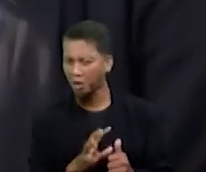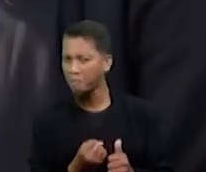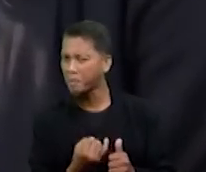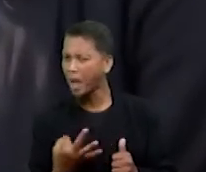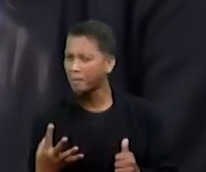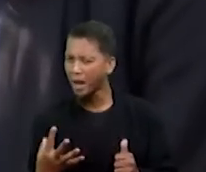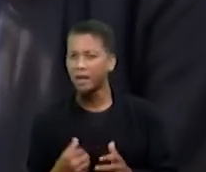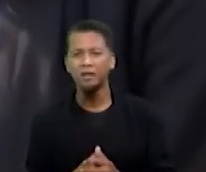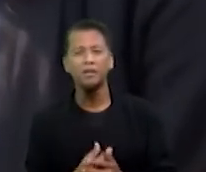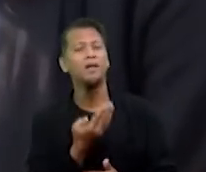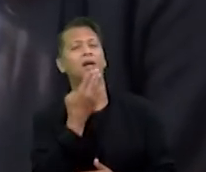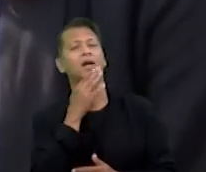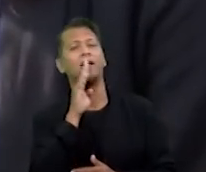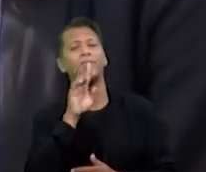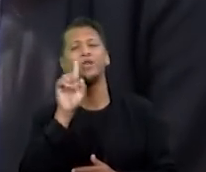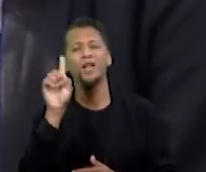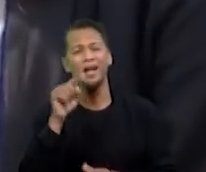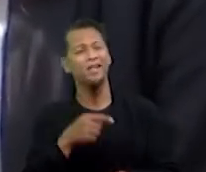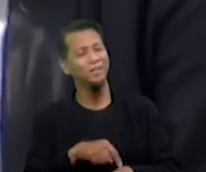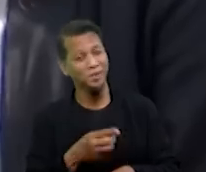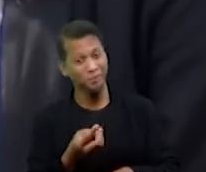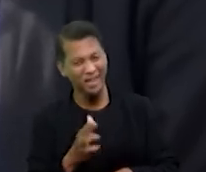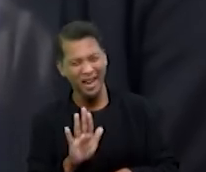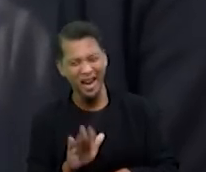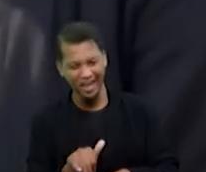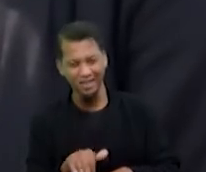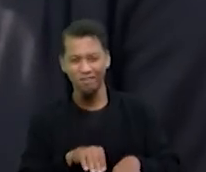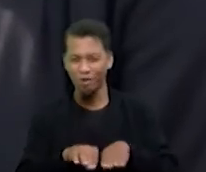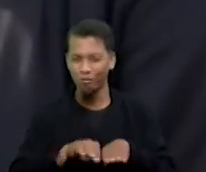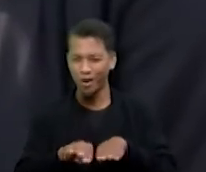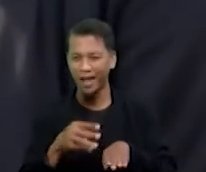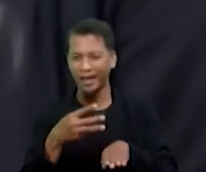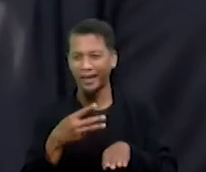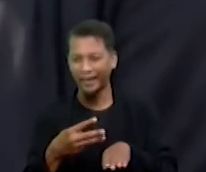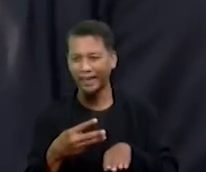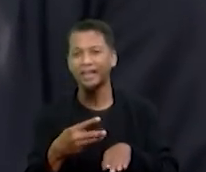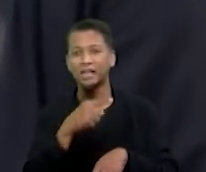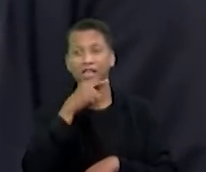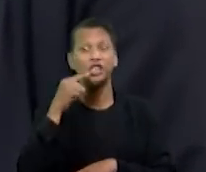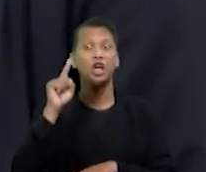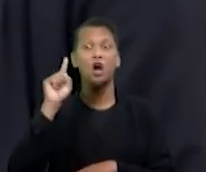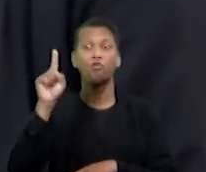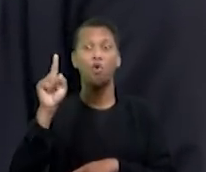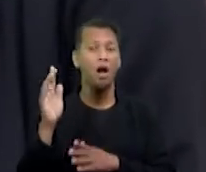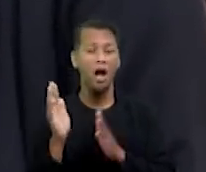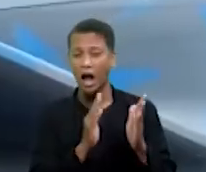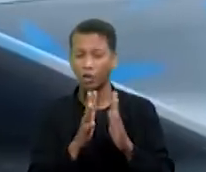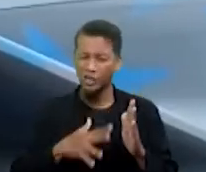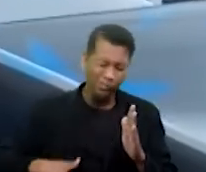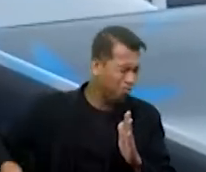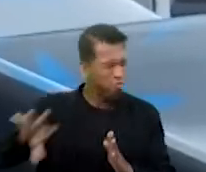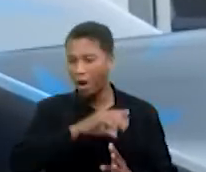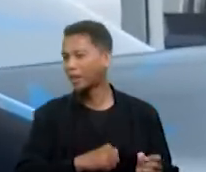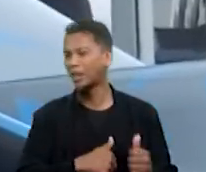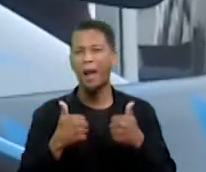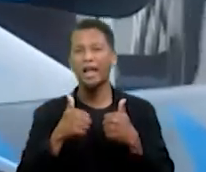Alhamdulillah, ini sudah jam-jam menuju pelaksanaan. Insya Allah semuanya sudah tertata. Kita berharap masyarakat juga